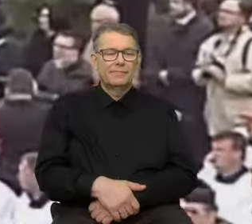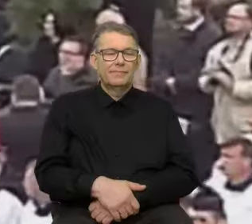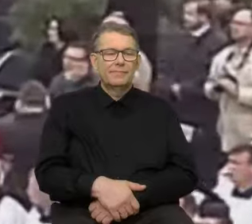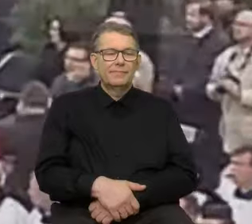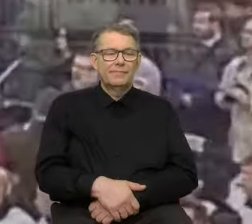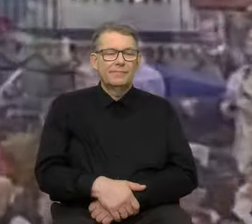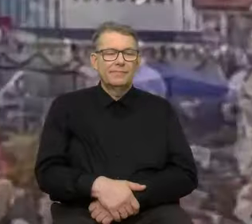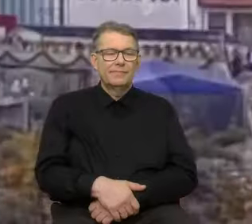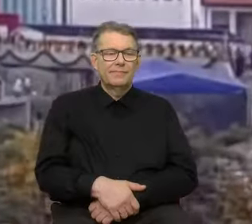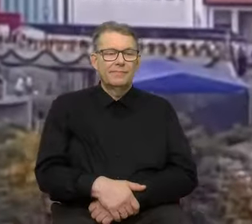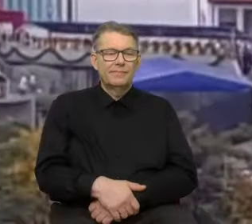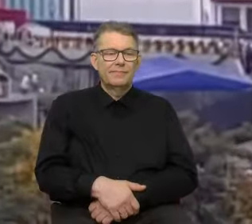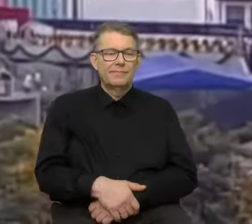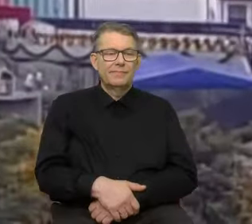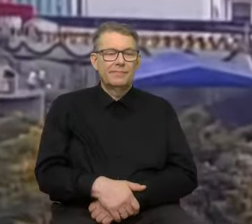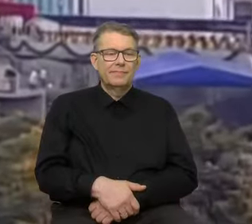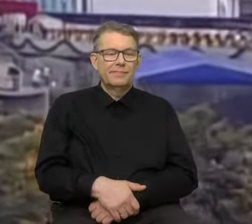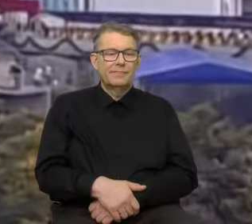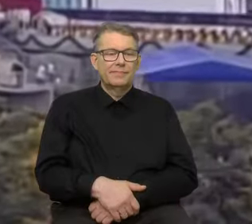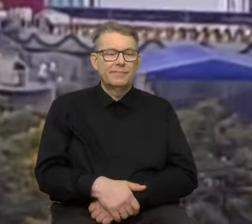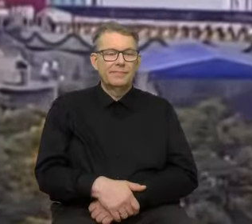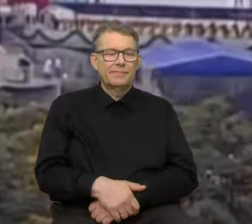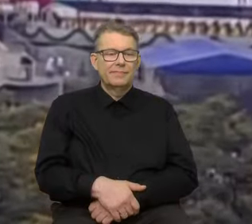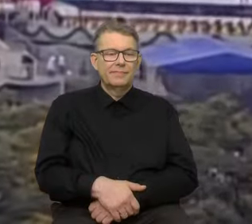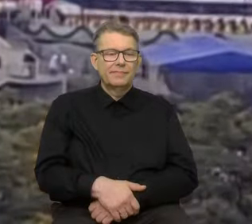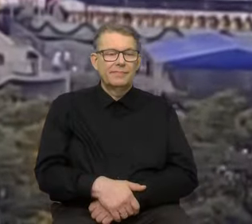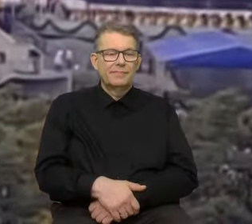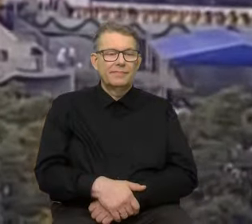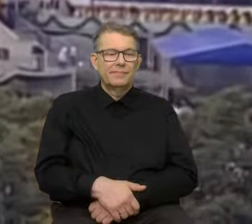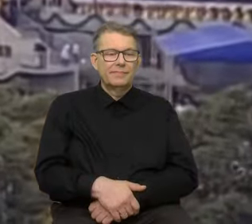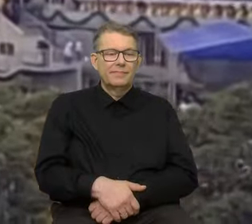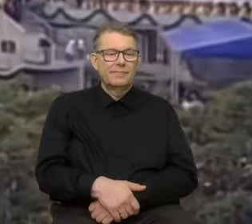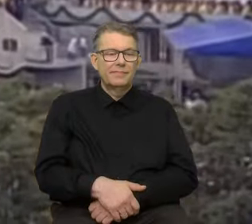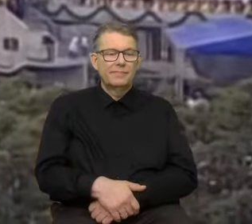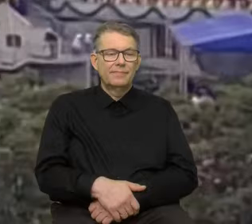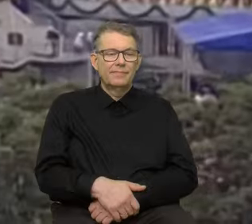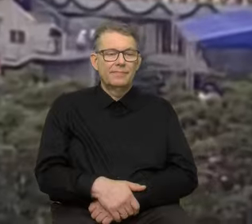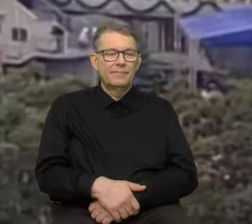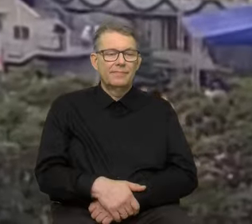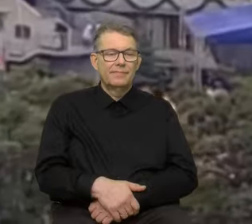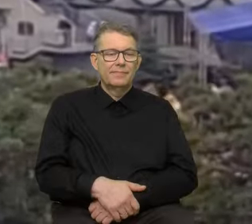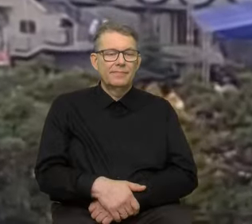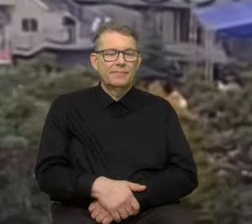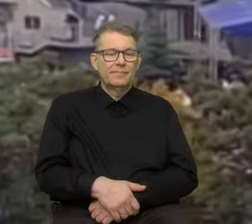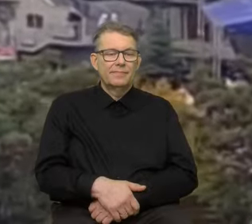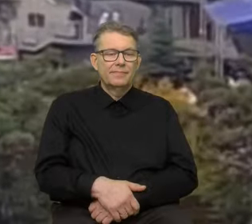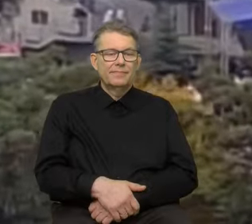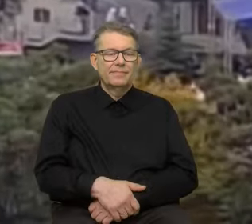Thank you.